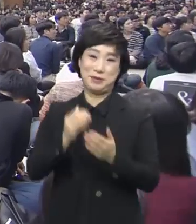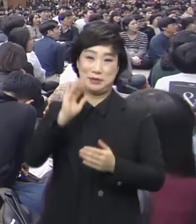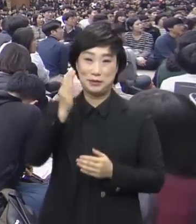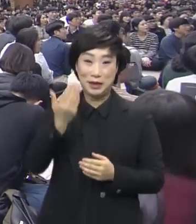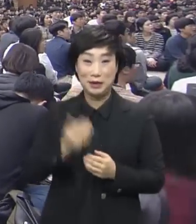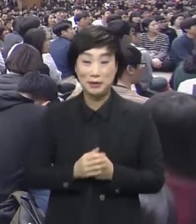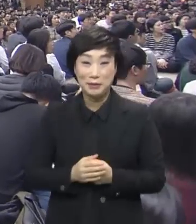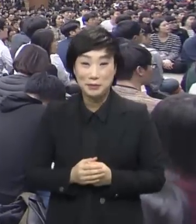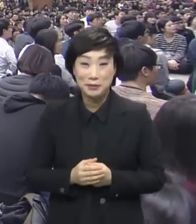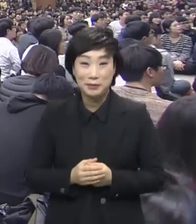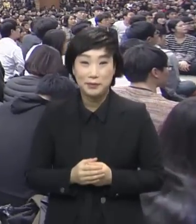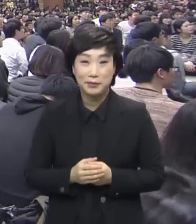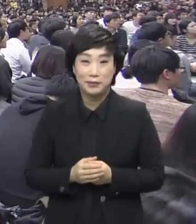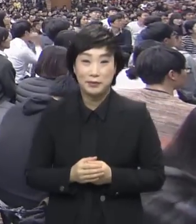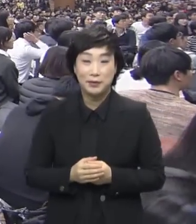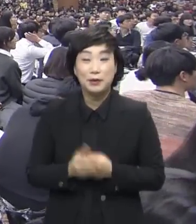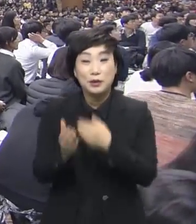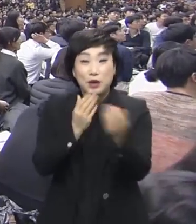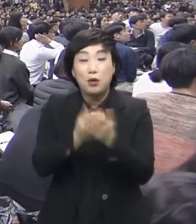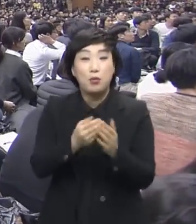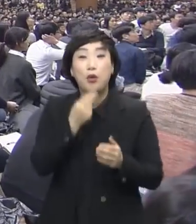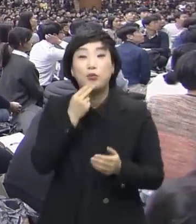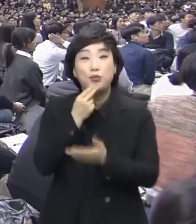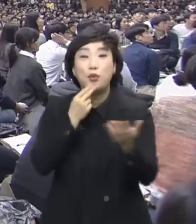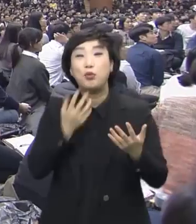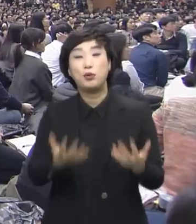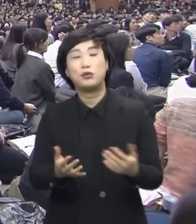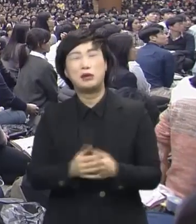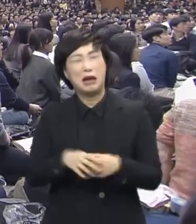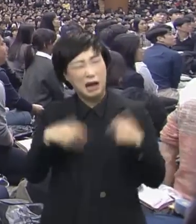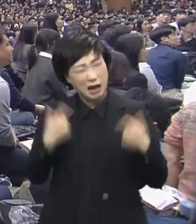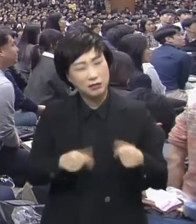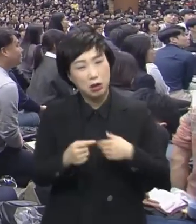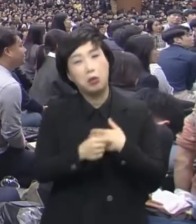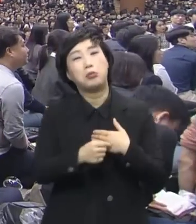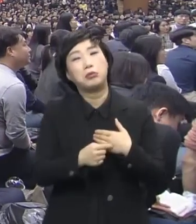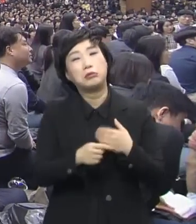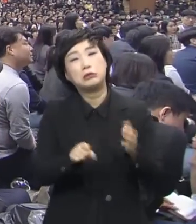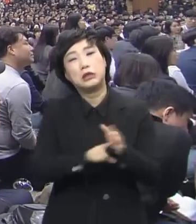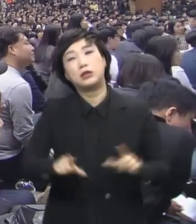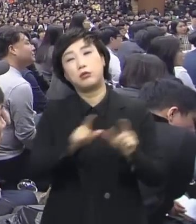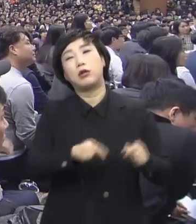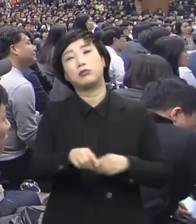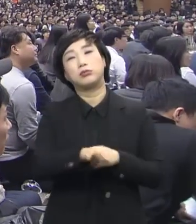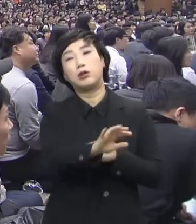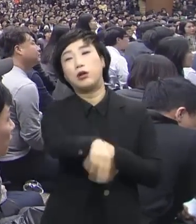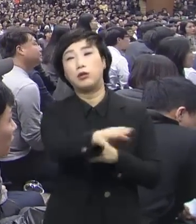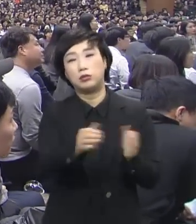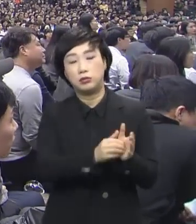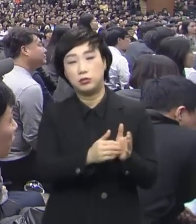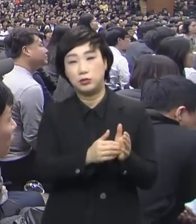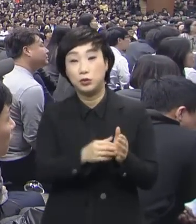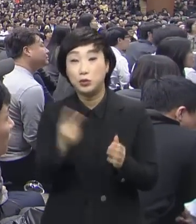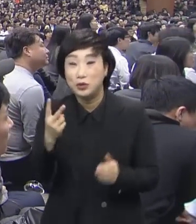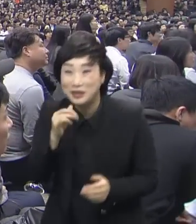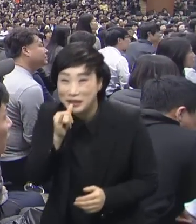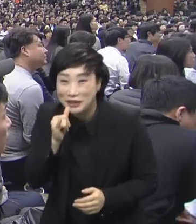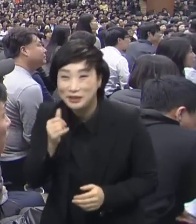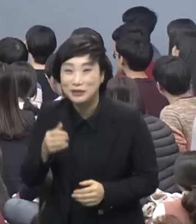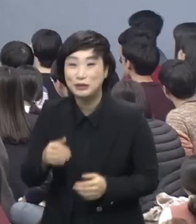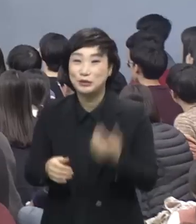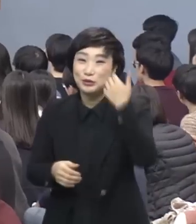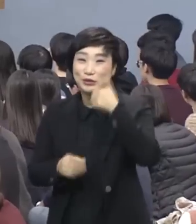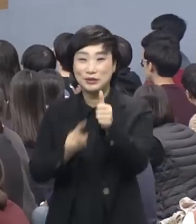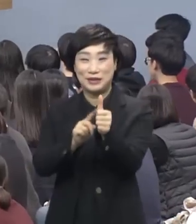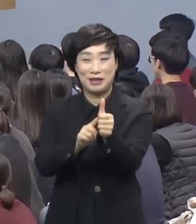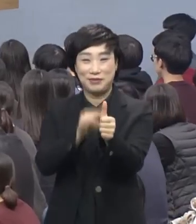말이오. 체험 못하면 그 사람 밤낮을 껍데기 같은 사람들. 또 어떤 사람이